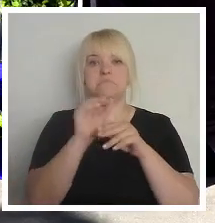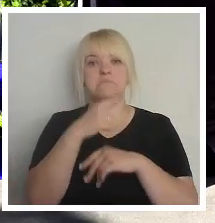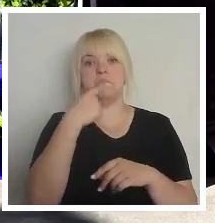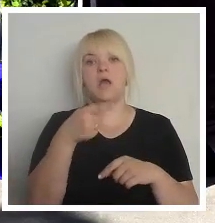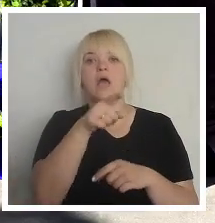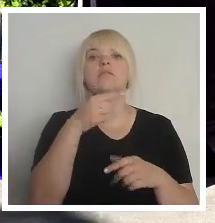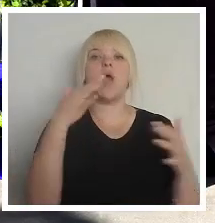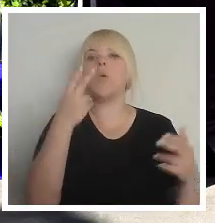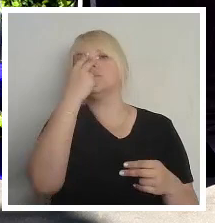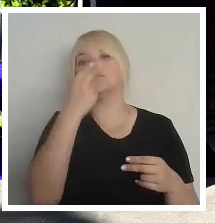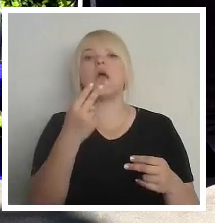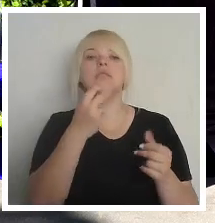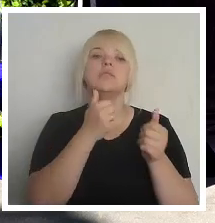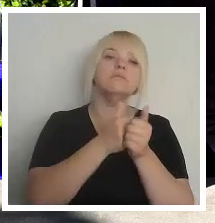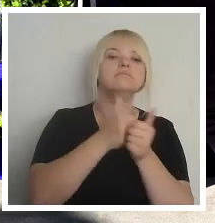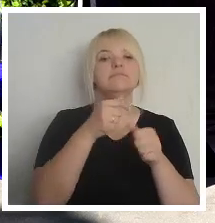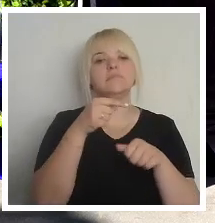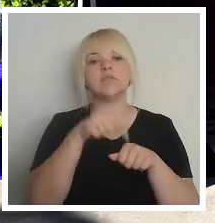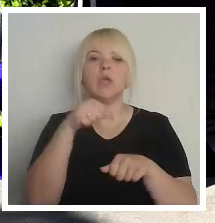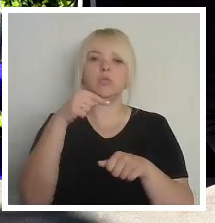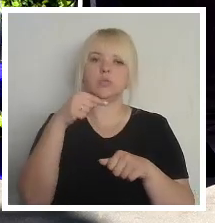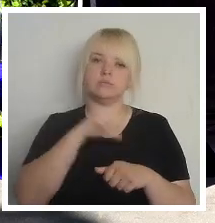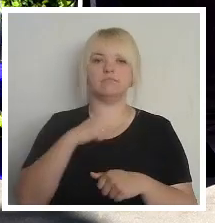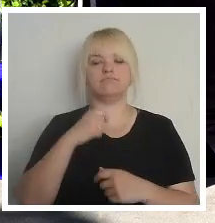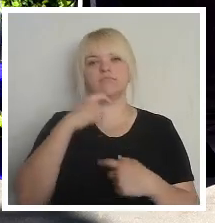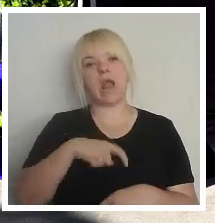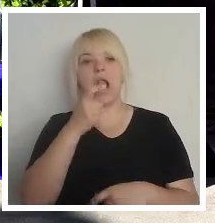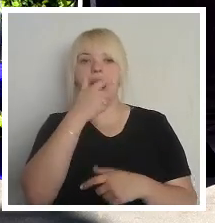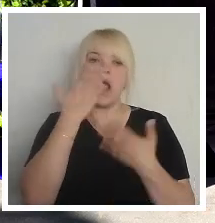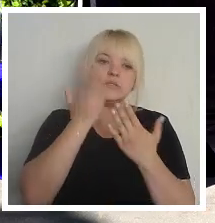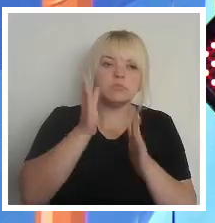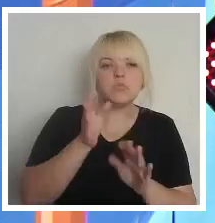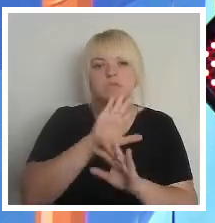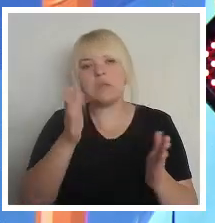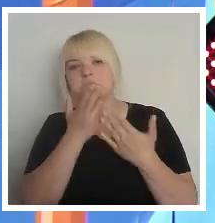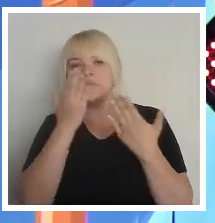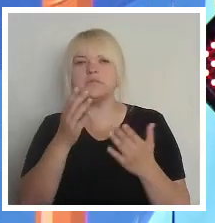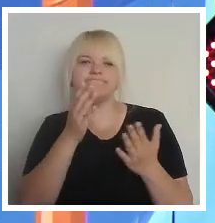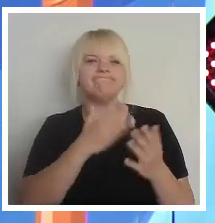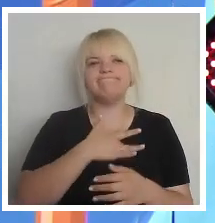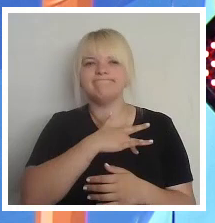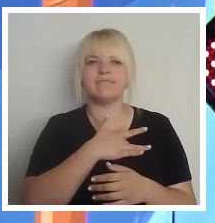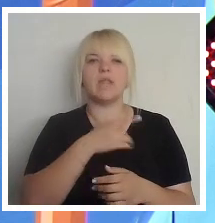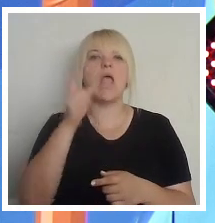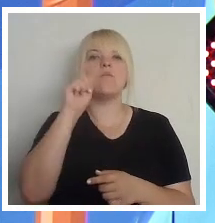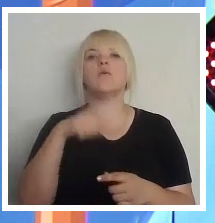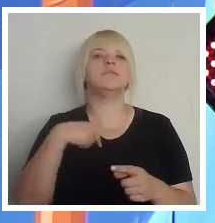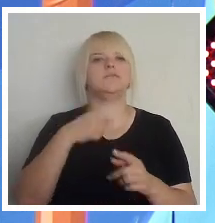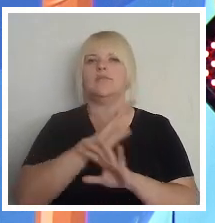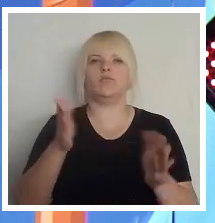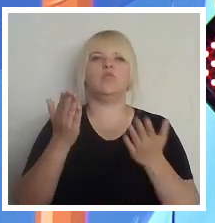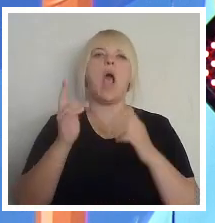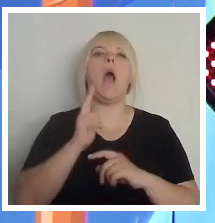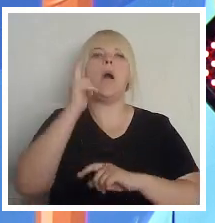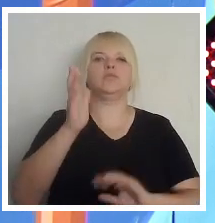mēs vadamies pēc tādas, nu, iekšējās sajūtas intuīcijas par to, vai lasīs, vai vēl kaut kādā aspekta? Nu, es noteikti nesolītu, ka